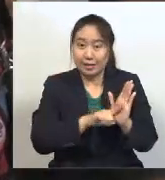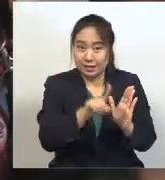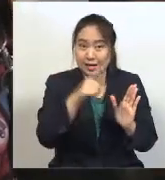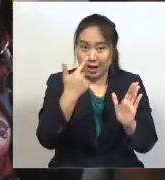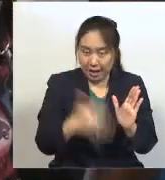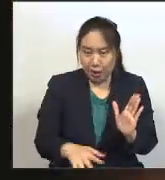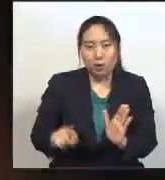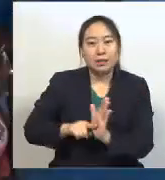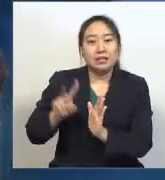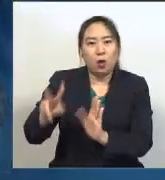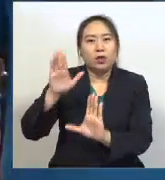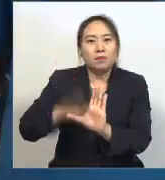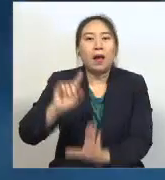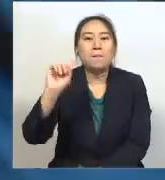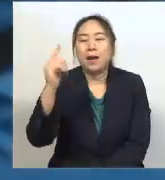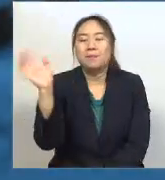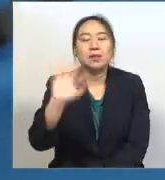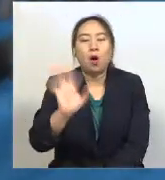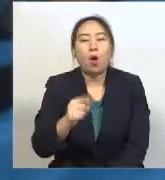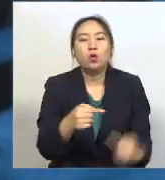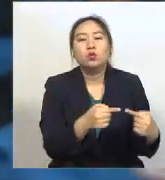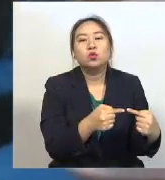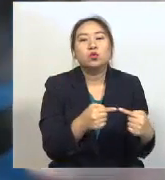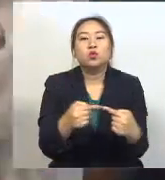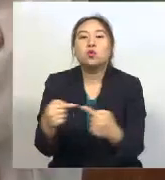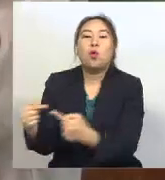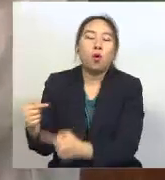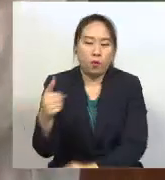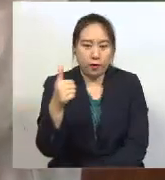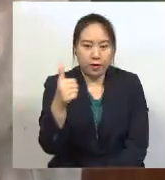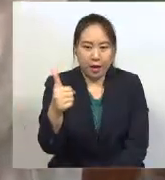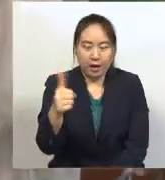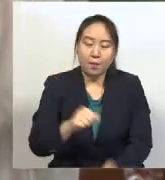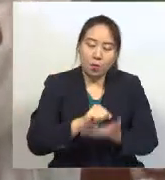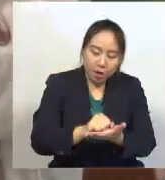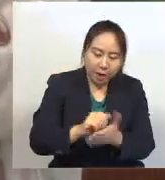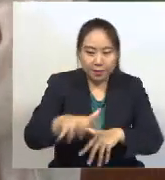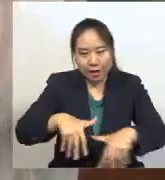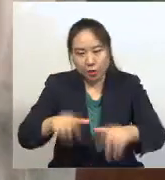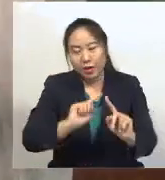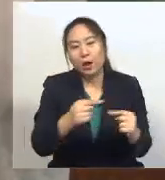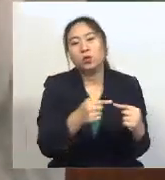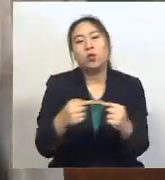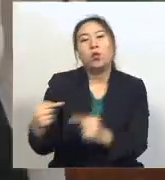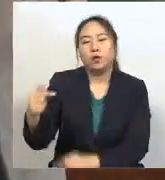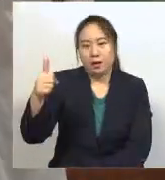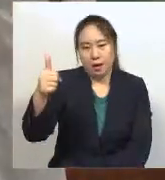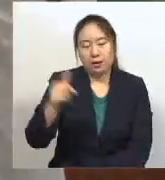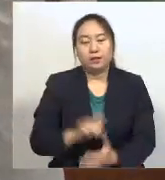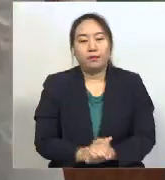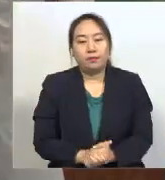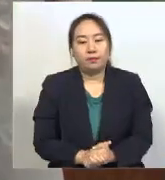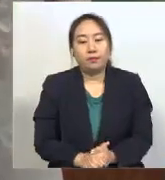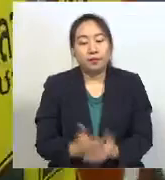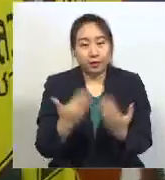แล้วไม่ต้องมาลงทะเบียนใหม่ค่ะสามารถให้บริการนักท่องเที่ยวให้บริการประชาชนได้เลยตอน